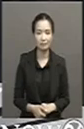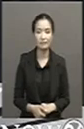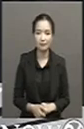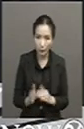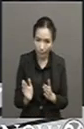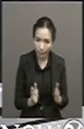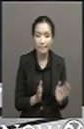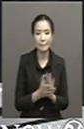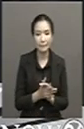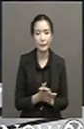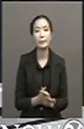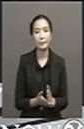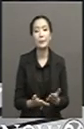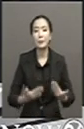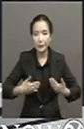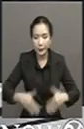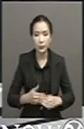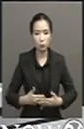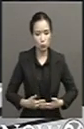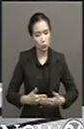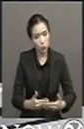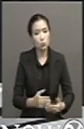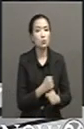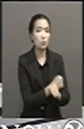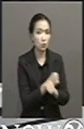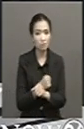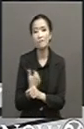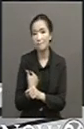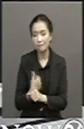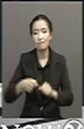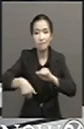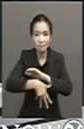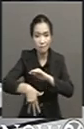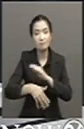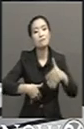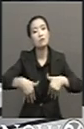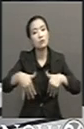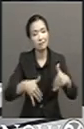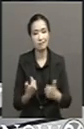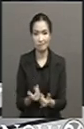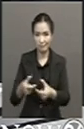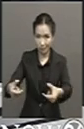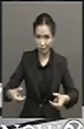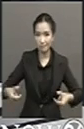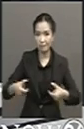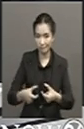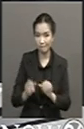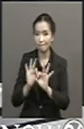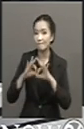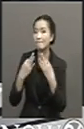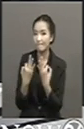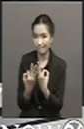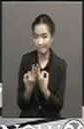เรื่องการคุมกำเนิดยังเป็นสิ่งที่สำคัญโดยเฉพาะอย่างยิ่งเรื่องโครงสร้างประชากรจากรายงานของ Family